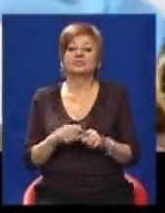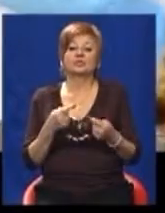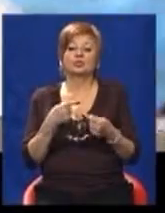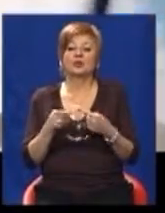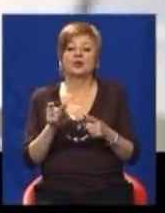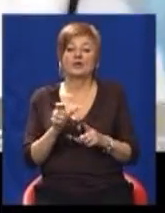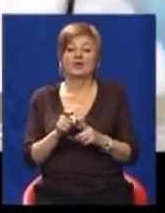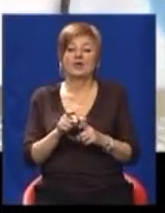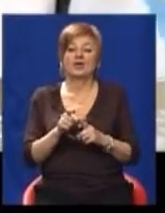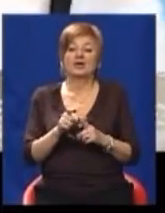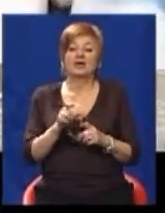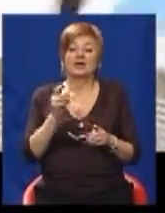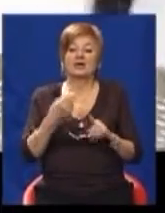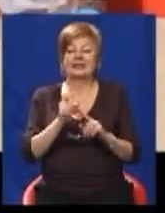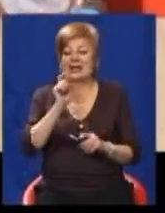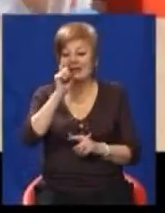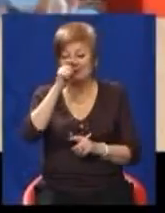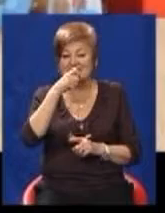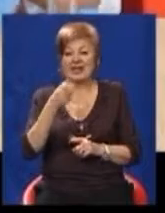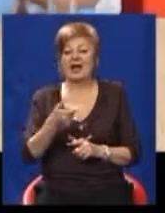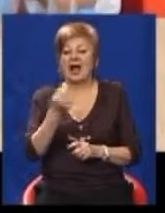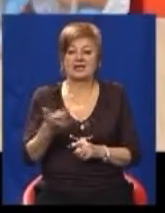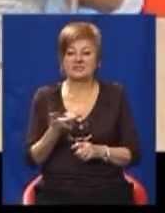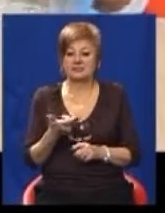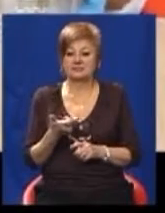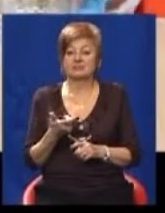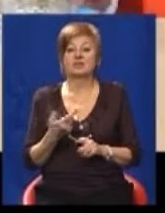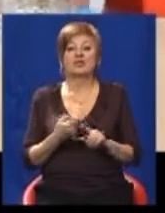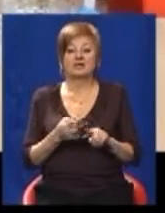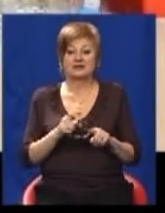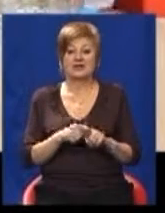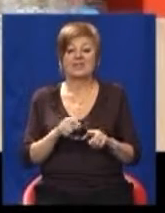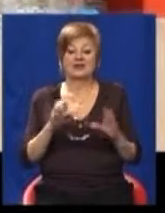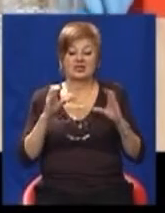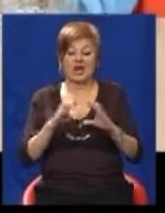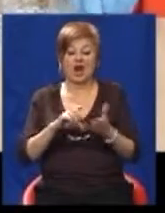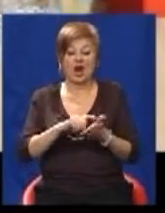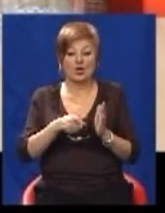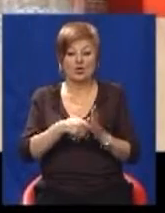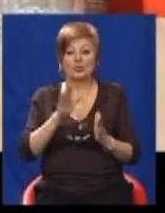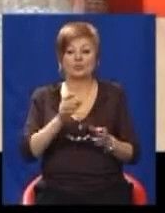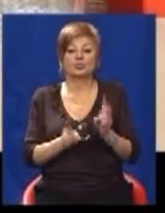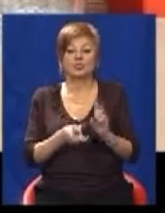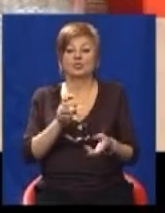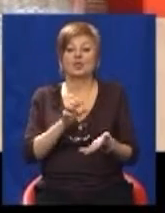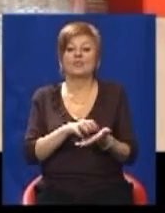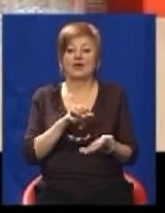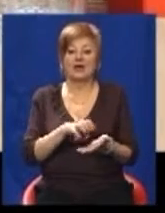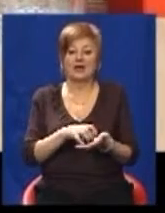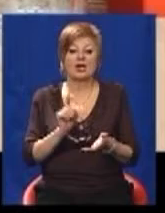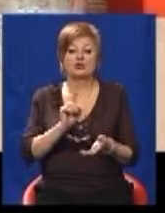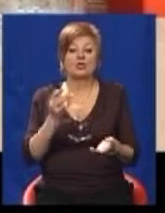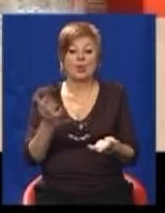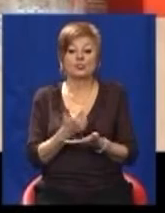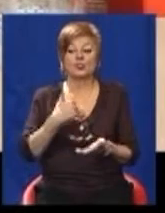іншими словами, із вуглекислого газу. І із цього льоду ми будемо готувати кашу, але іще, щоб у нас вийшли